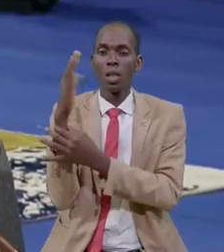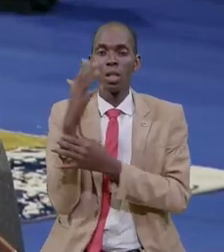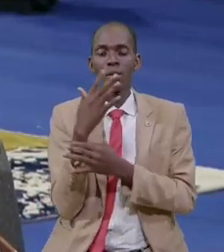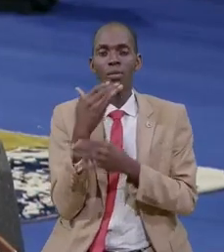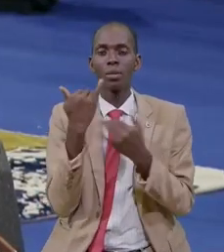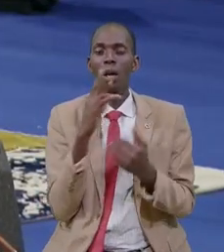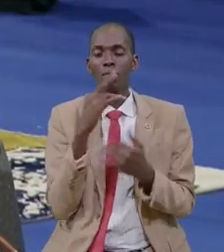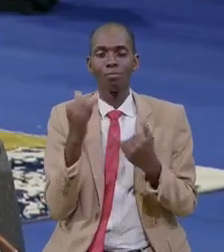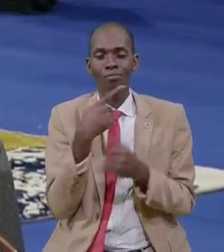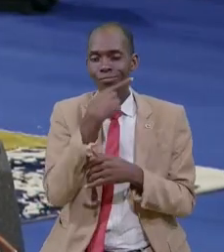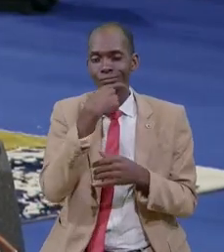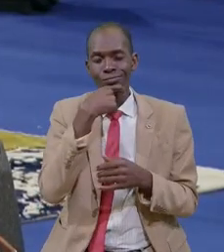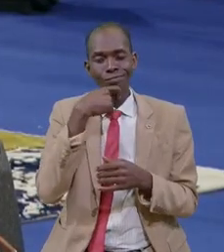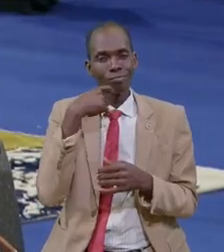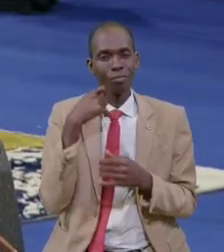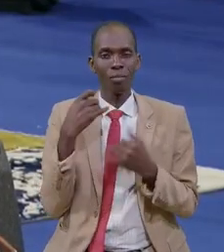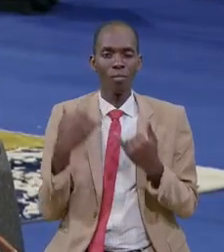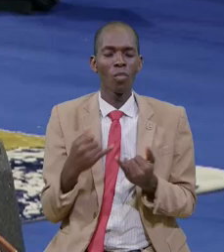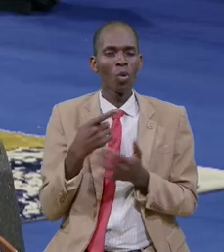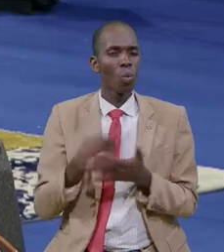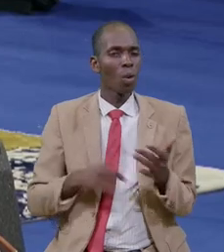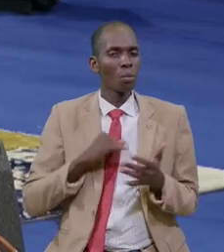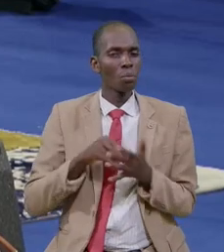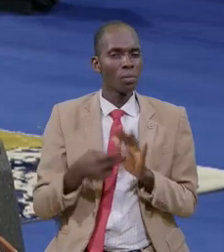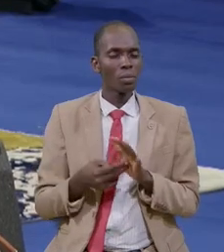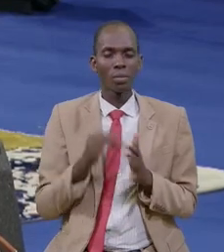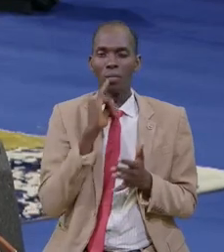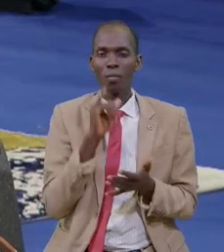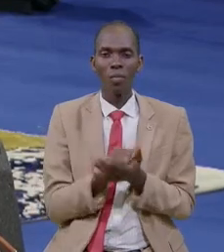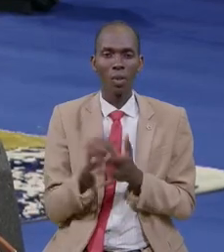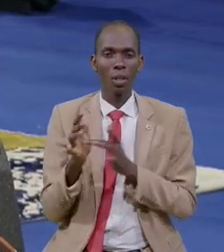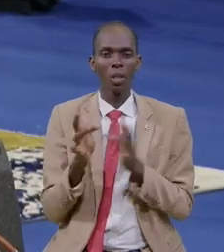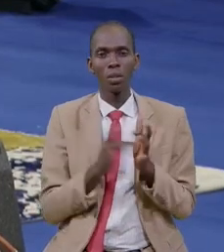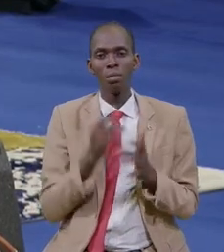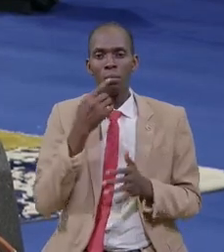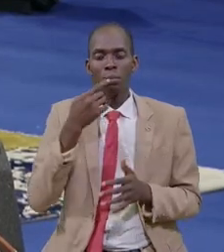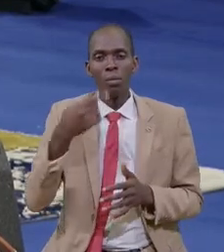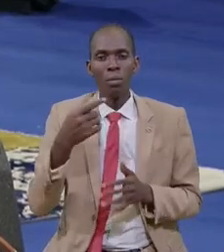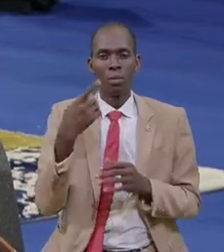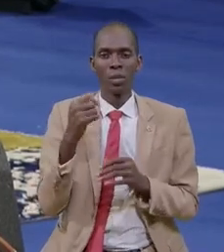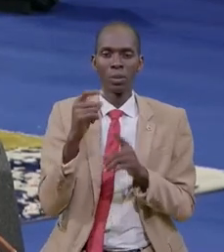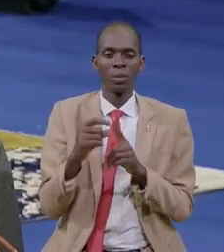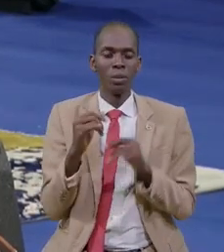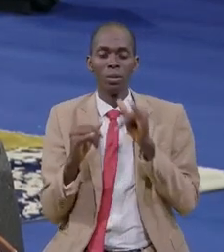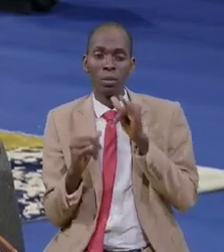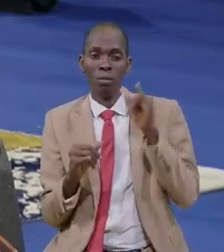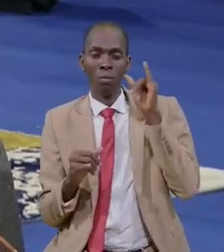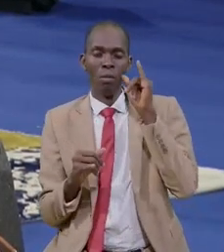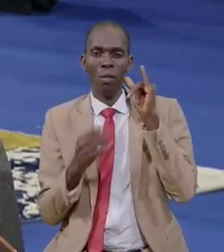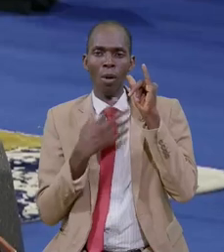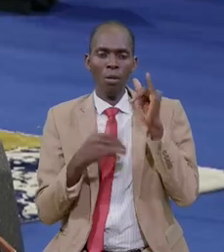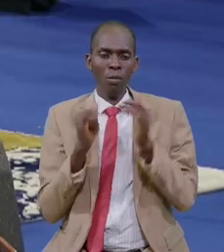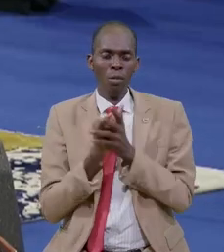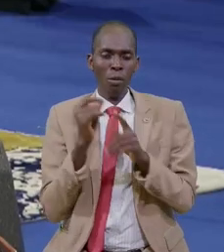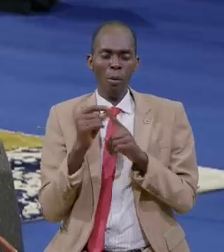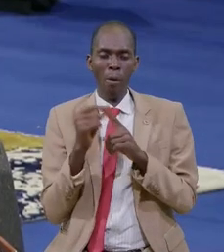avaient desséché. Qu'est-ce que je veux vous dire? Jésus-Christ a déclaré la parole. Le jour précédent, cette